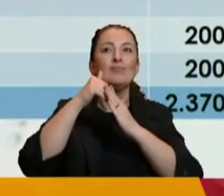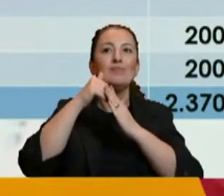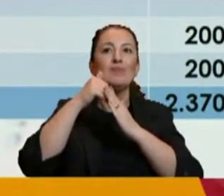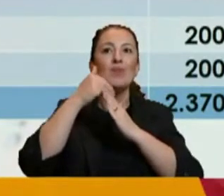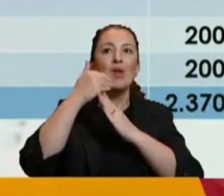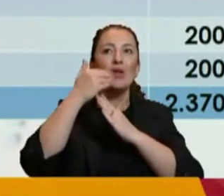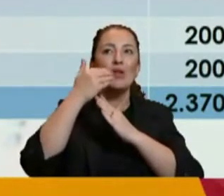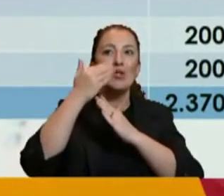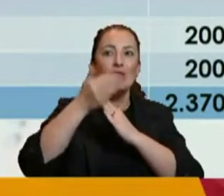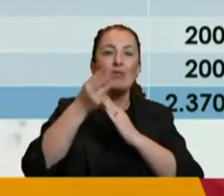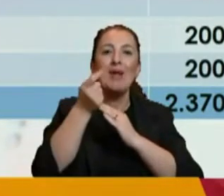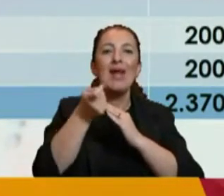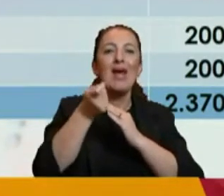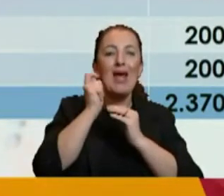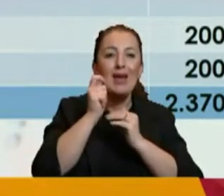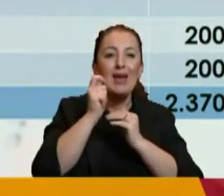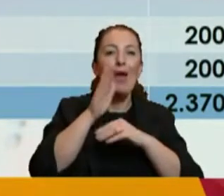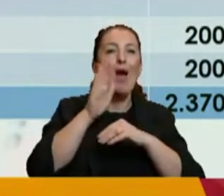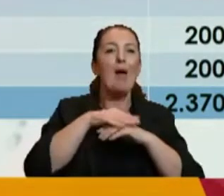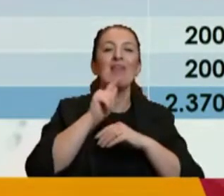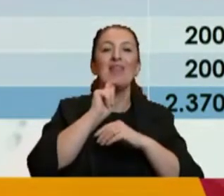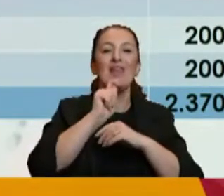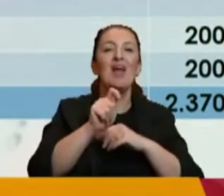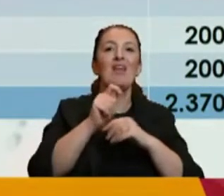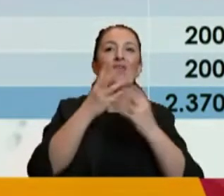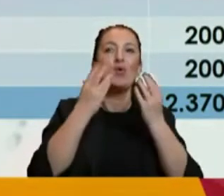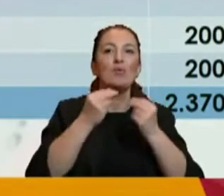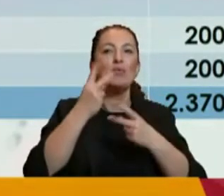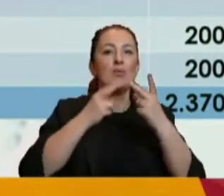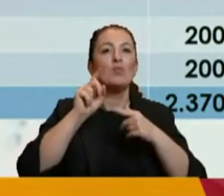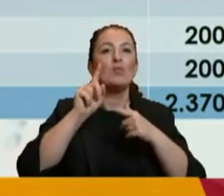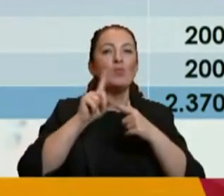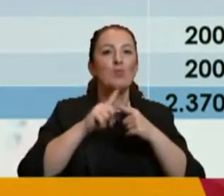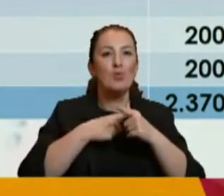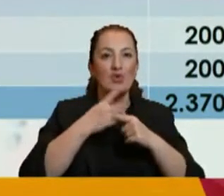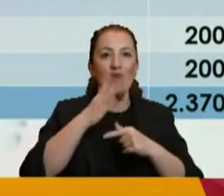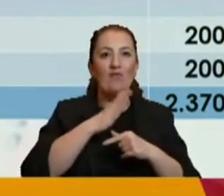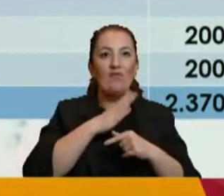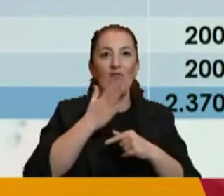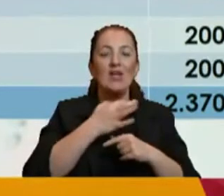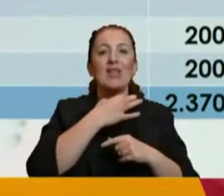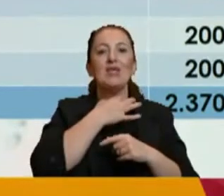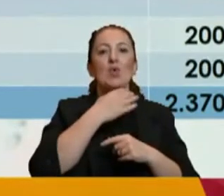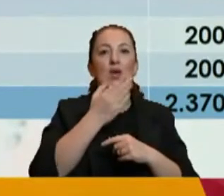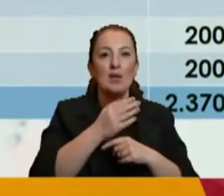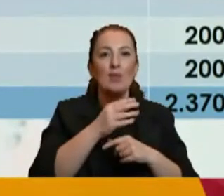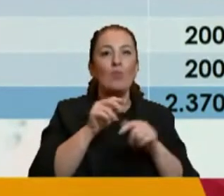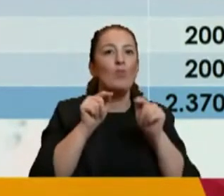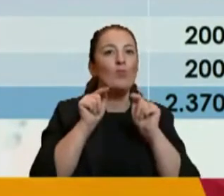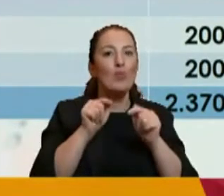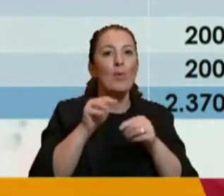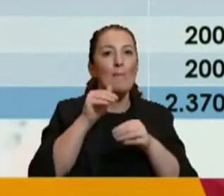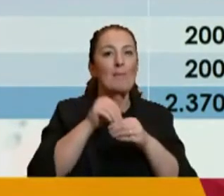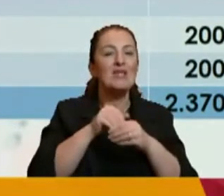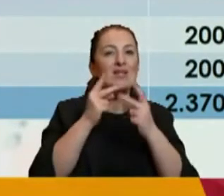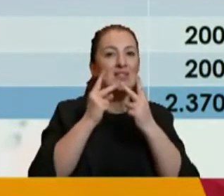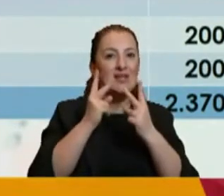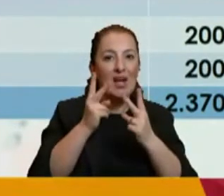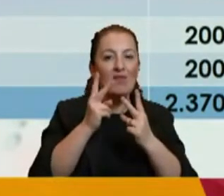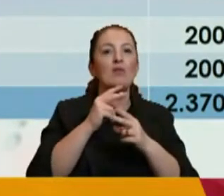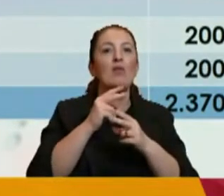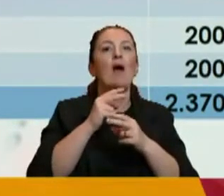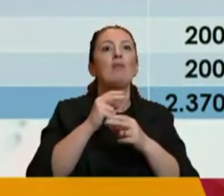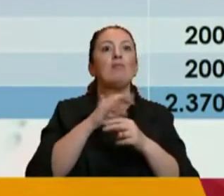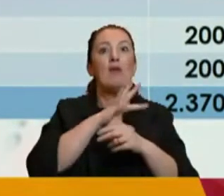yapmayı teklif ettiğimiz Bazı projeler miz vardı Teşekkür ederim Bu meclis tarafından takdir